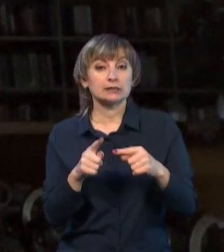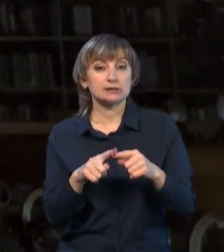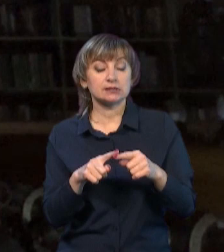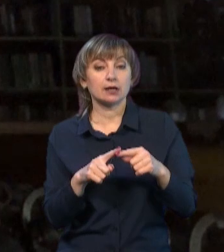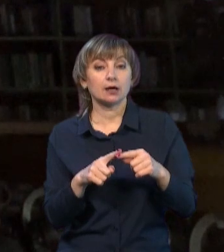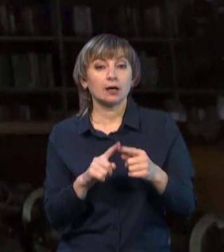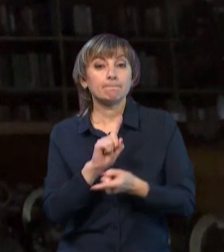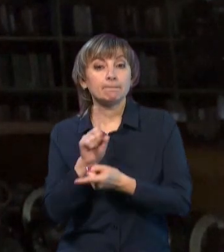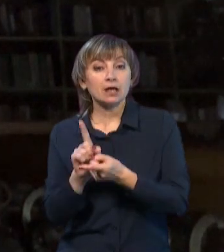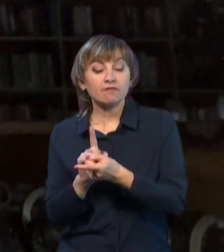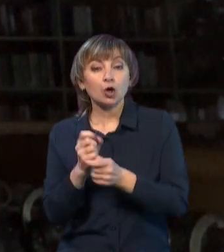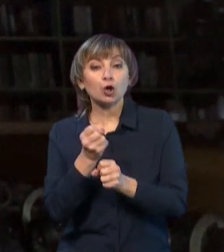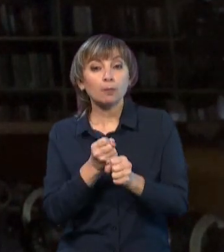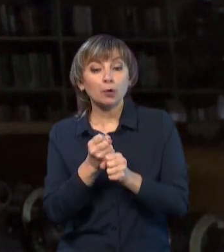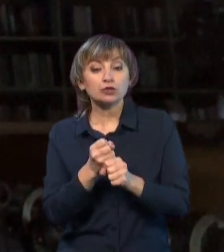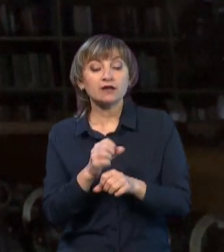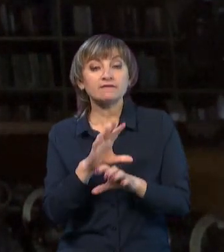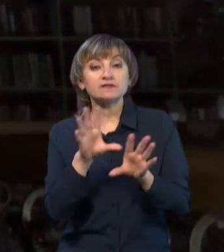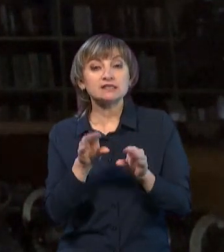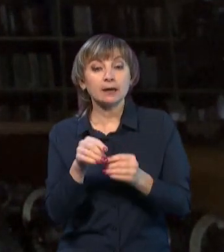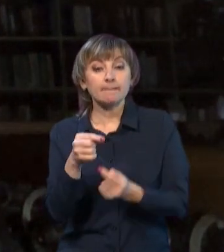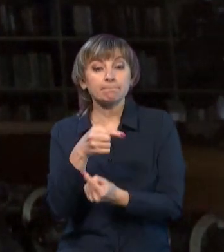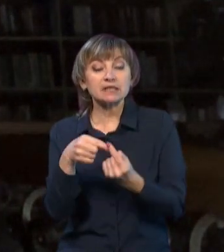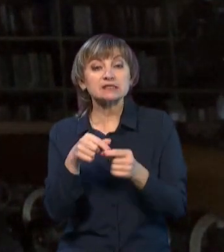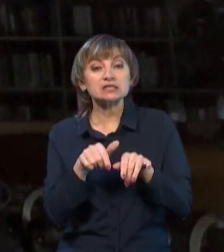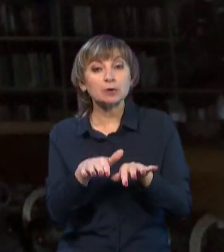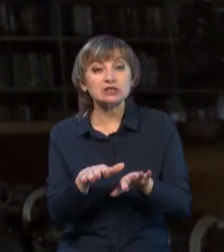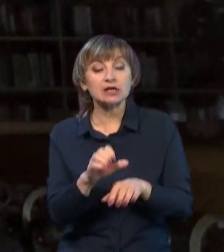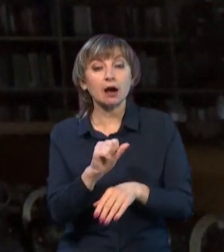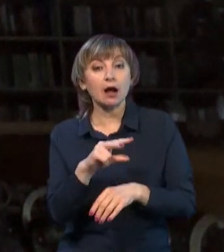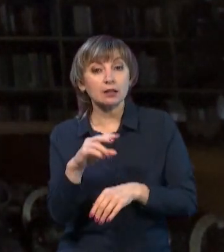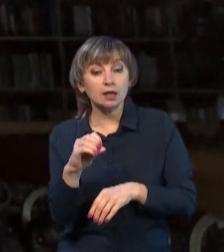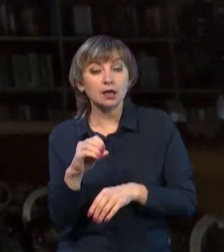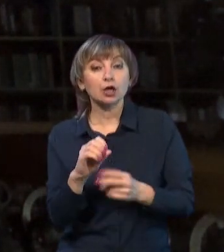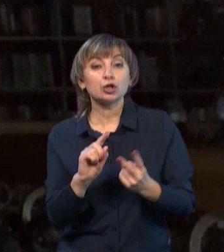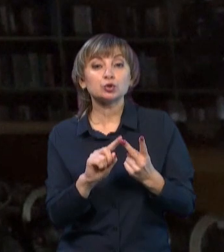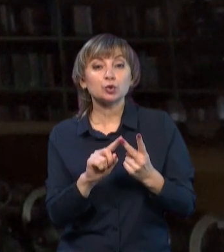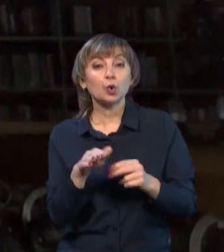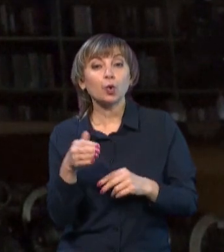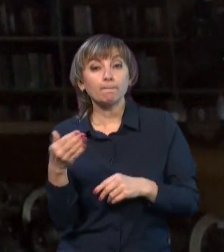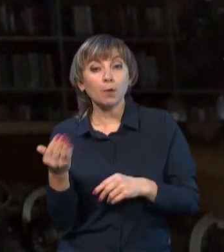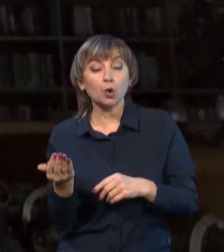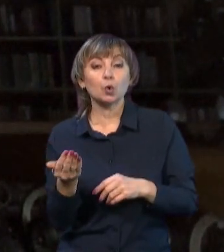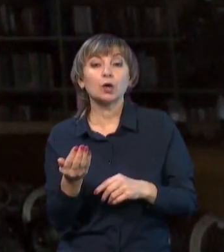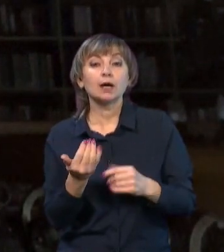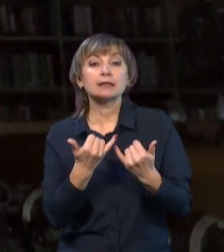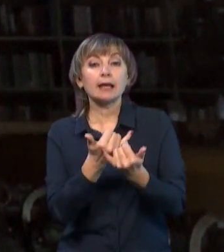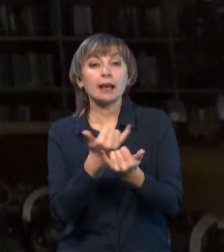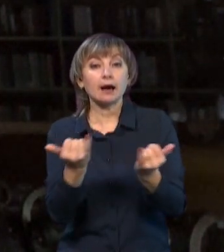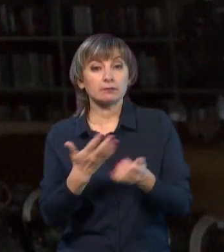таки, переформатування роботи у всіх бізнес-процесів. Але з другого боку, для